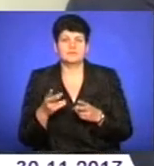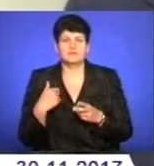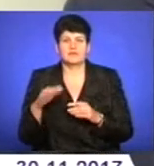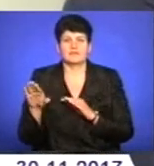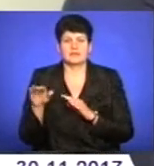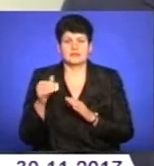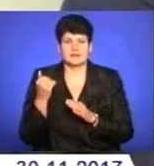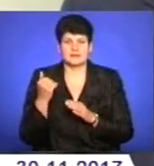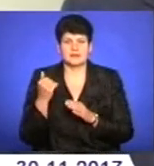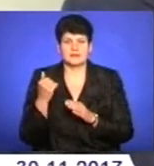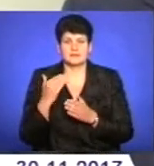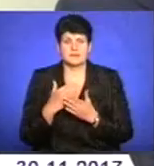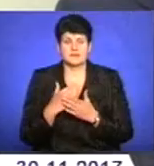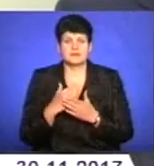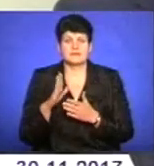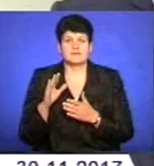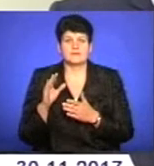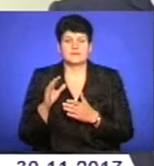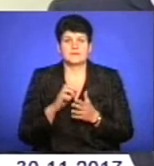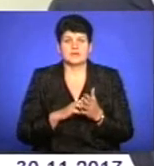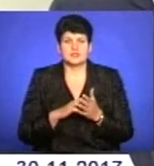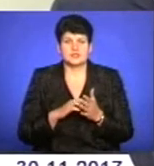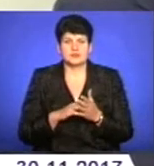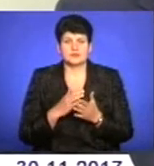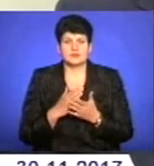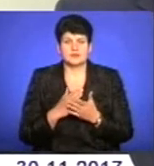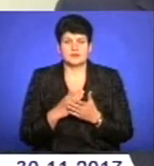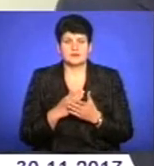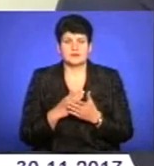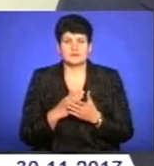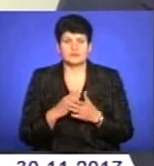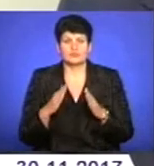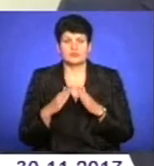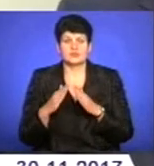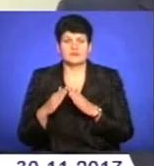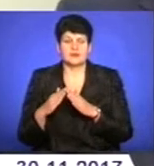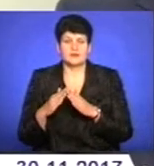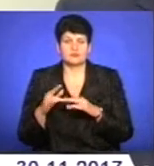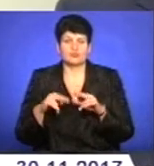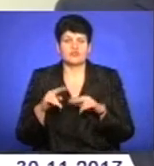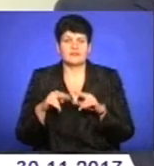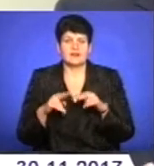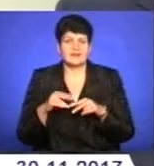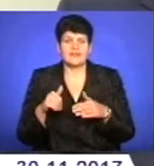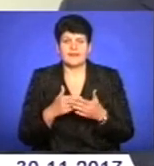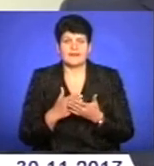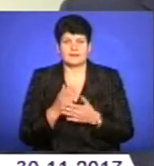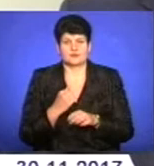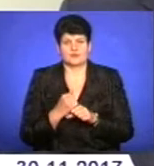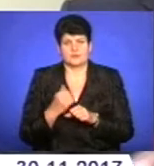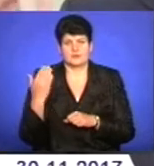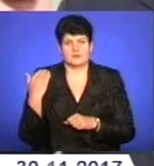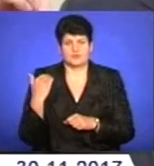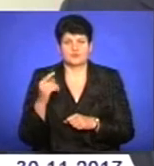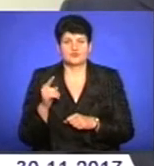викликали, наймали висотників. Причиною їх сипатися, ну це скоріше того, що будівельники не якісно тоді зробили.